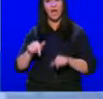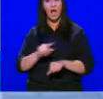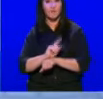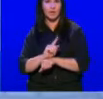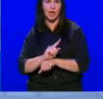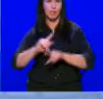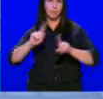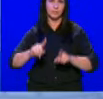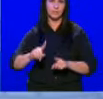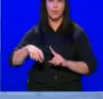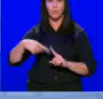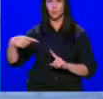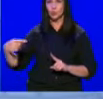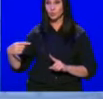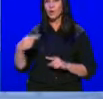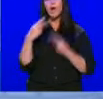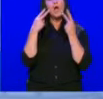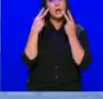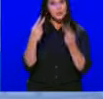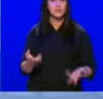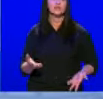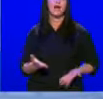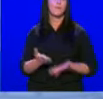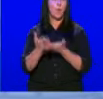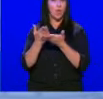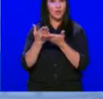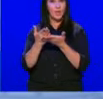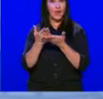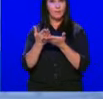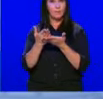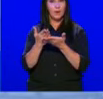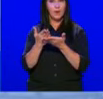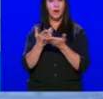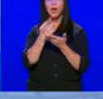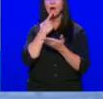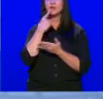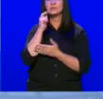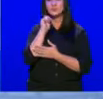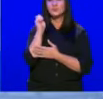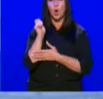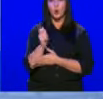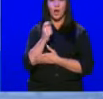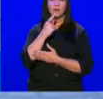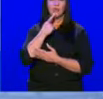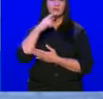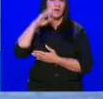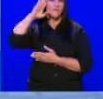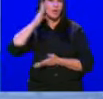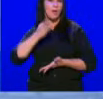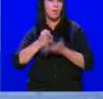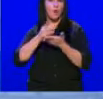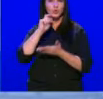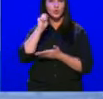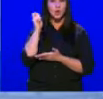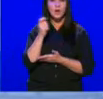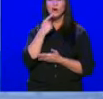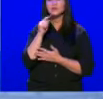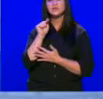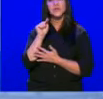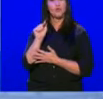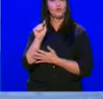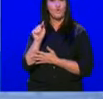по бързата процедура. Изразява подкрепа за Украйна, за военна помощ на Украйна и за